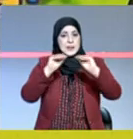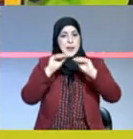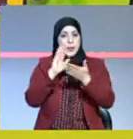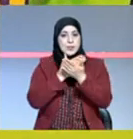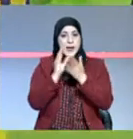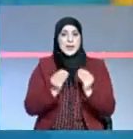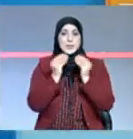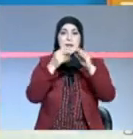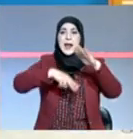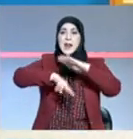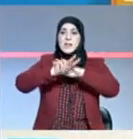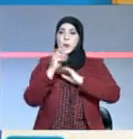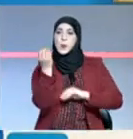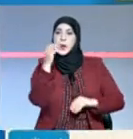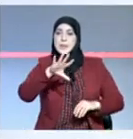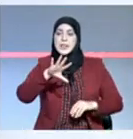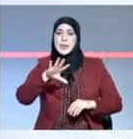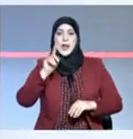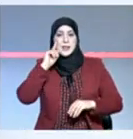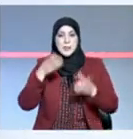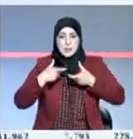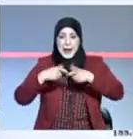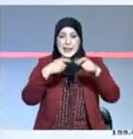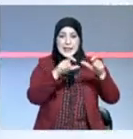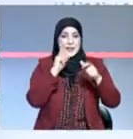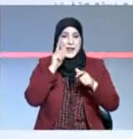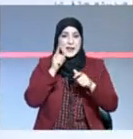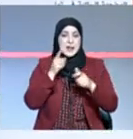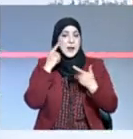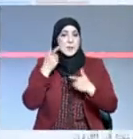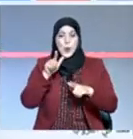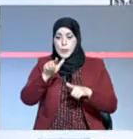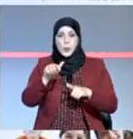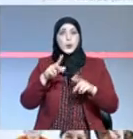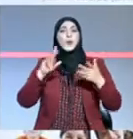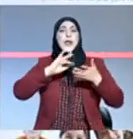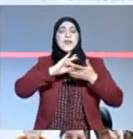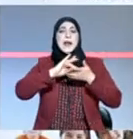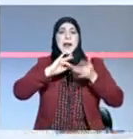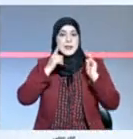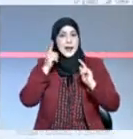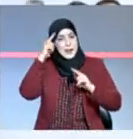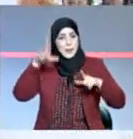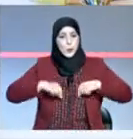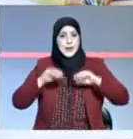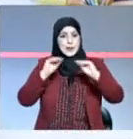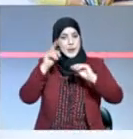الفين وخمسمائه محمد الالكتروني في بعض مواقعها الالكترونيه لدعم ومسانده التلوث